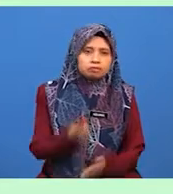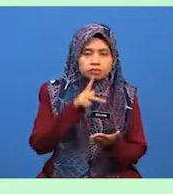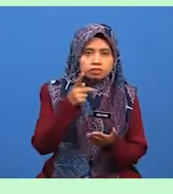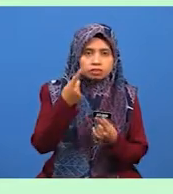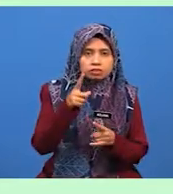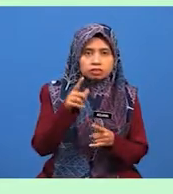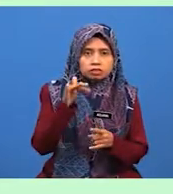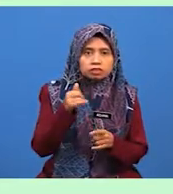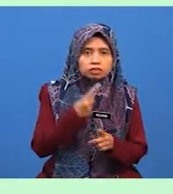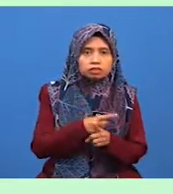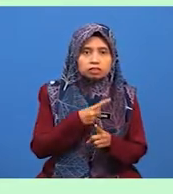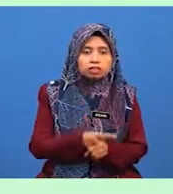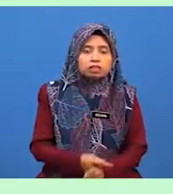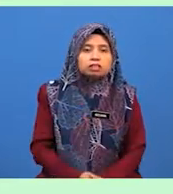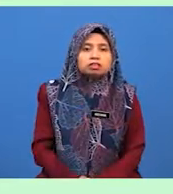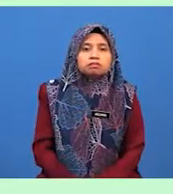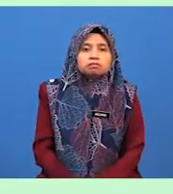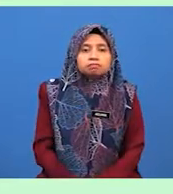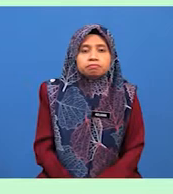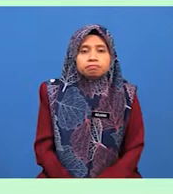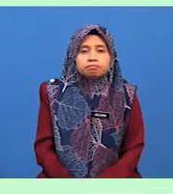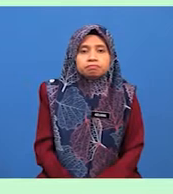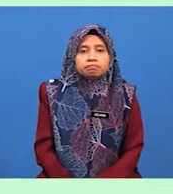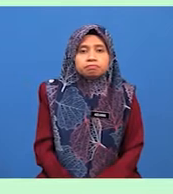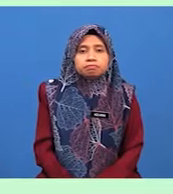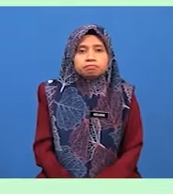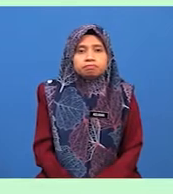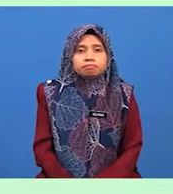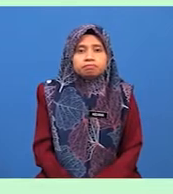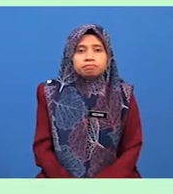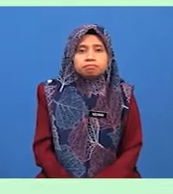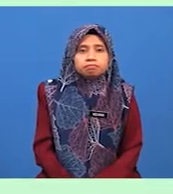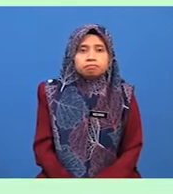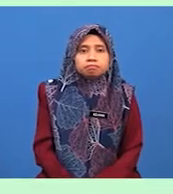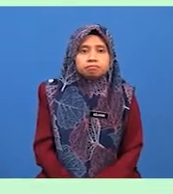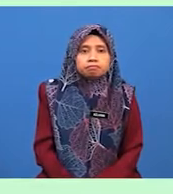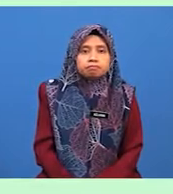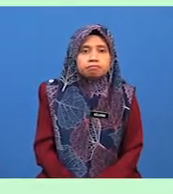Apakah jawapan bagi soalan tersebut?